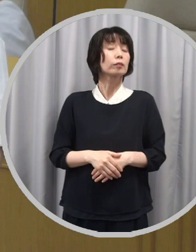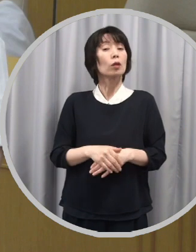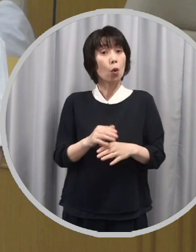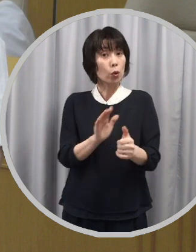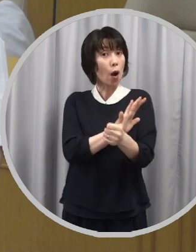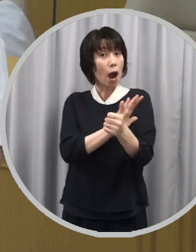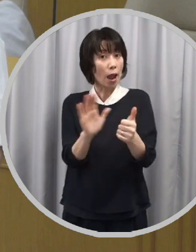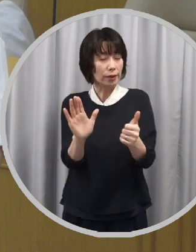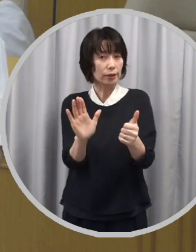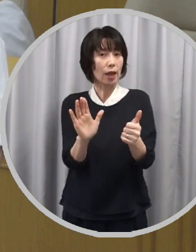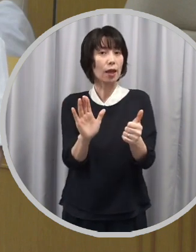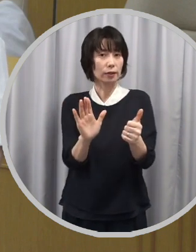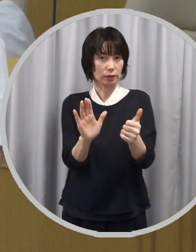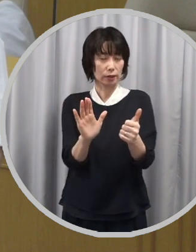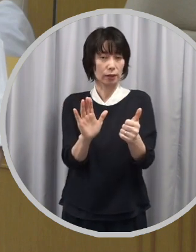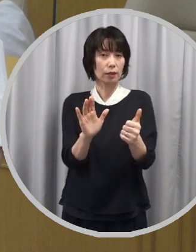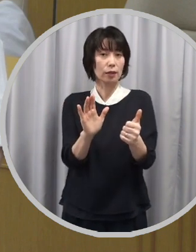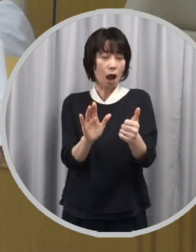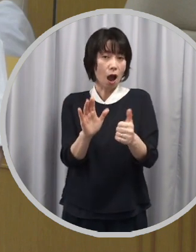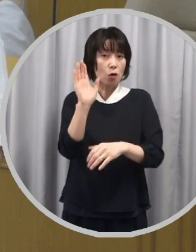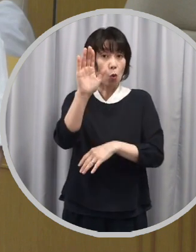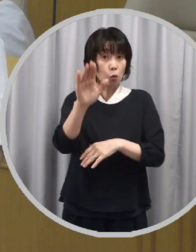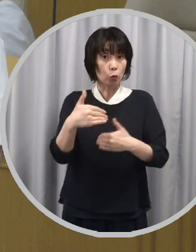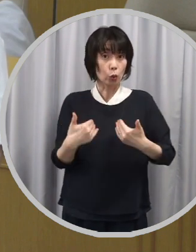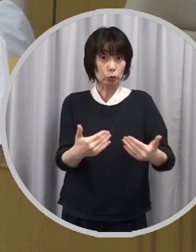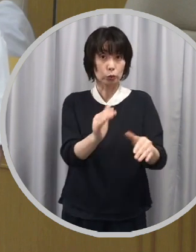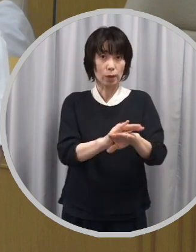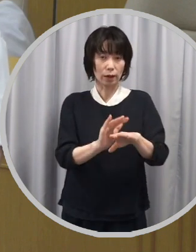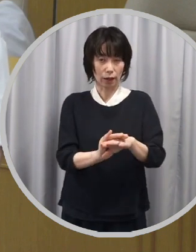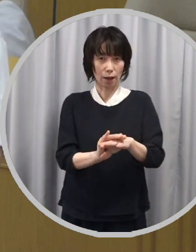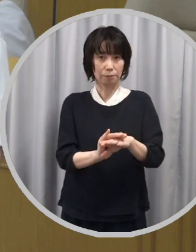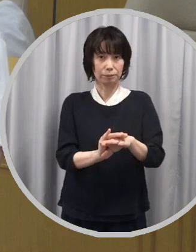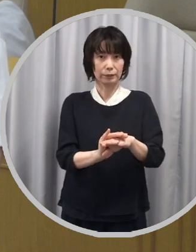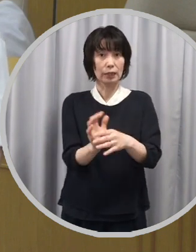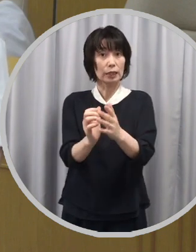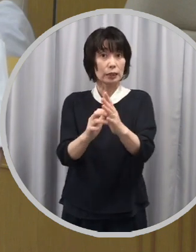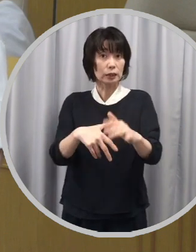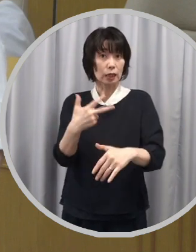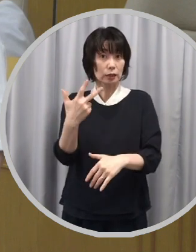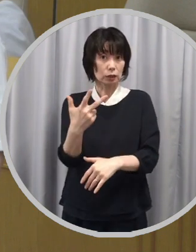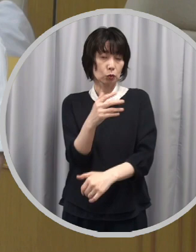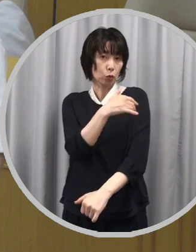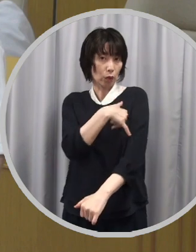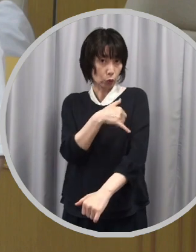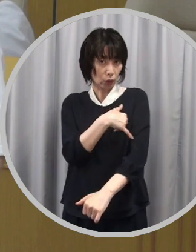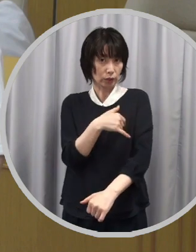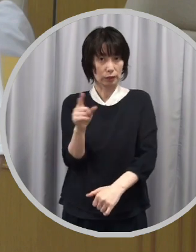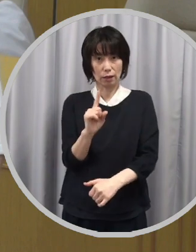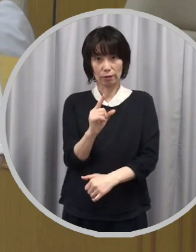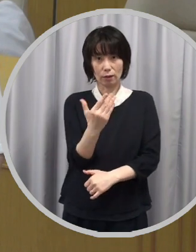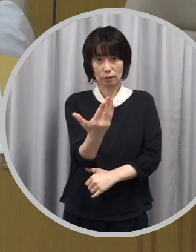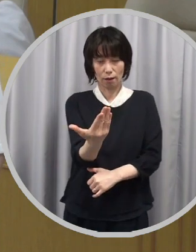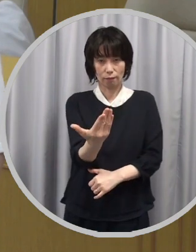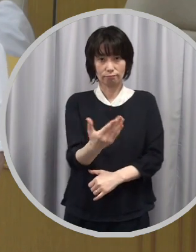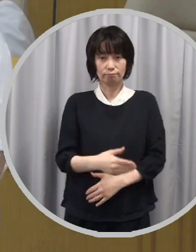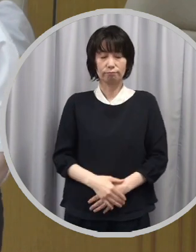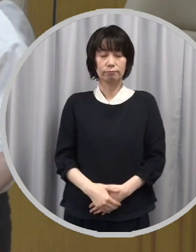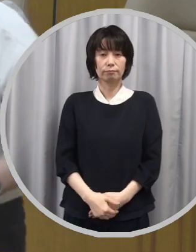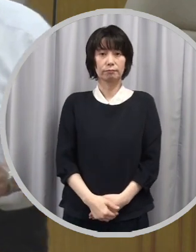背景の今後の進め方、さらには本市の役割についてお伺いをいたします。